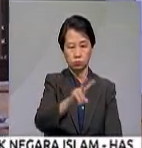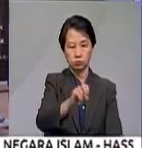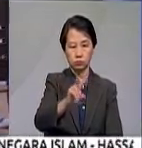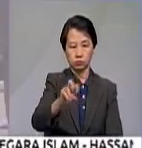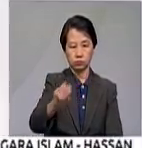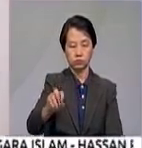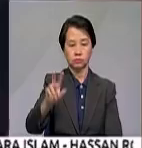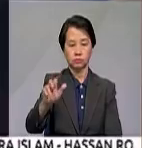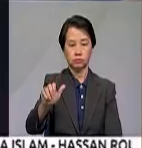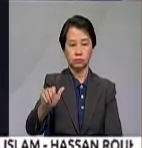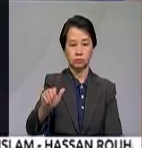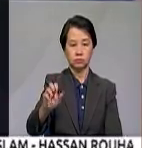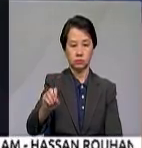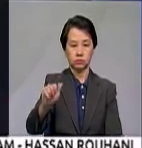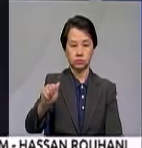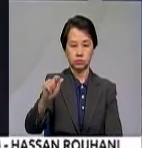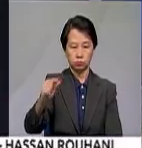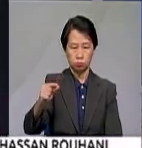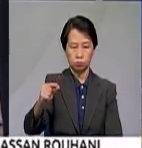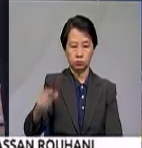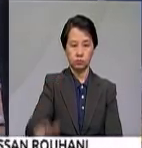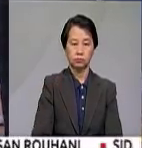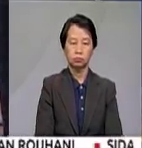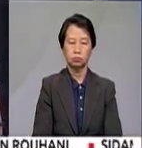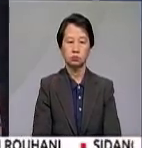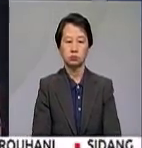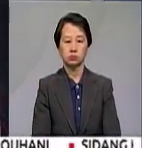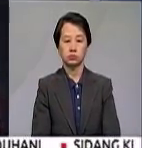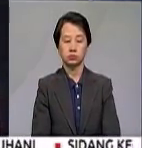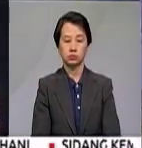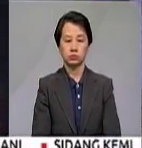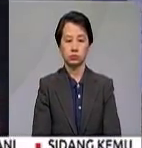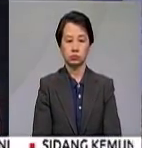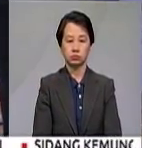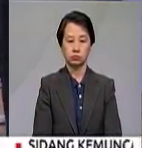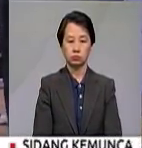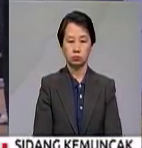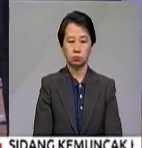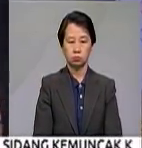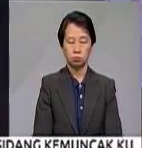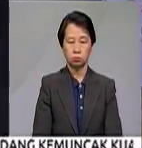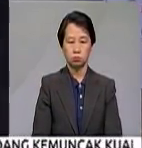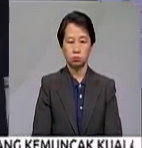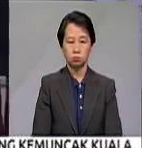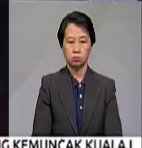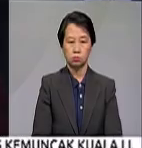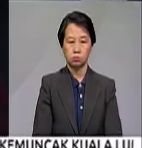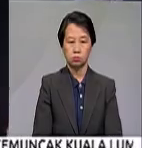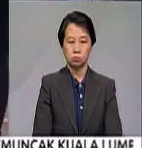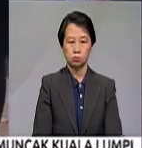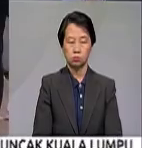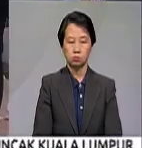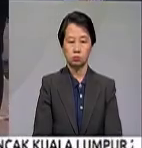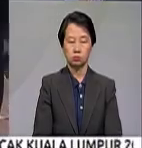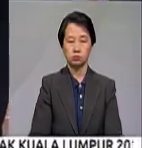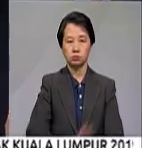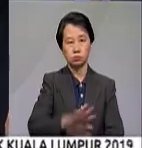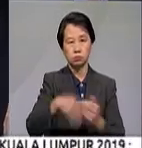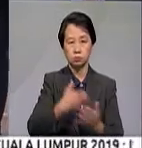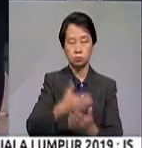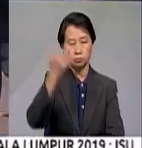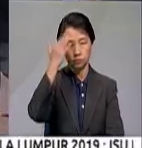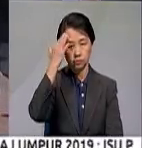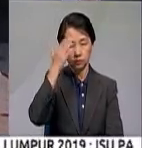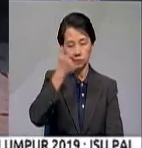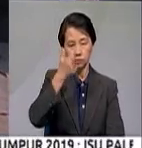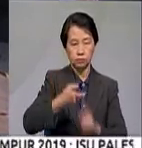2020 OAG lah. Itulah cerita dia. Tunggulah dan lihat. Surprise sangat tu. Takkan surprise sangat pun sebenarnya orang tahu je.